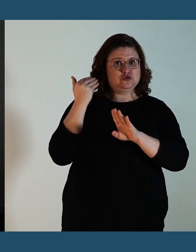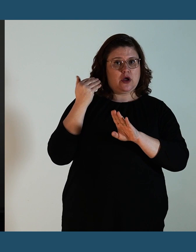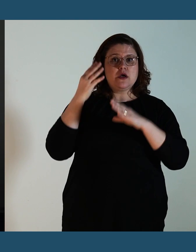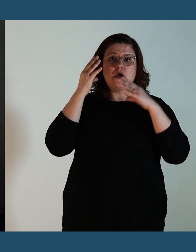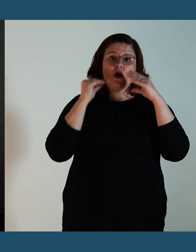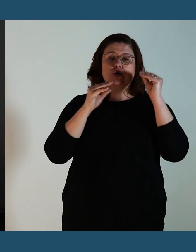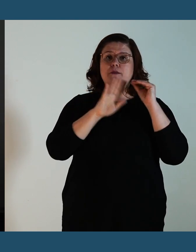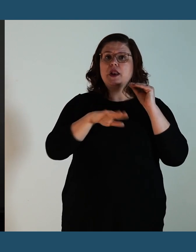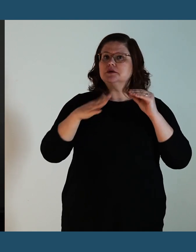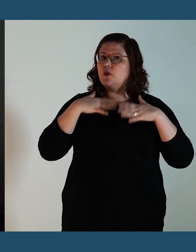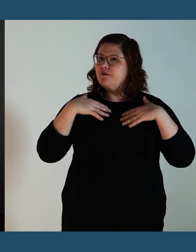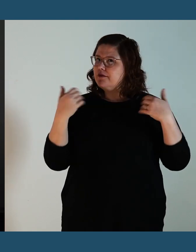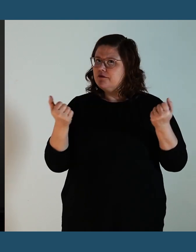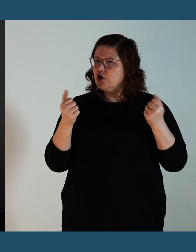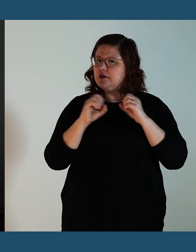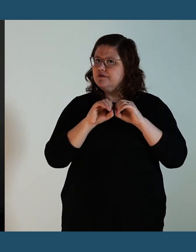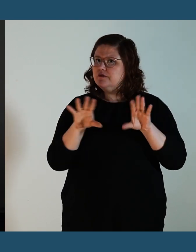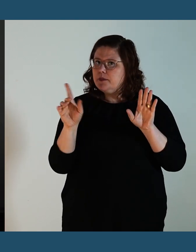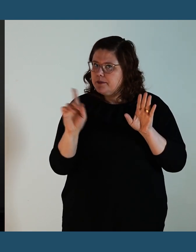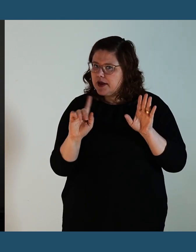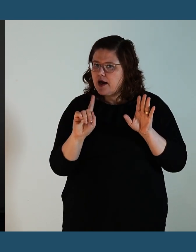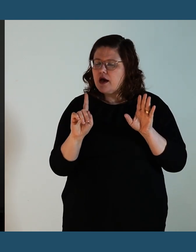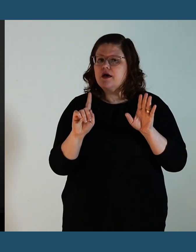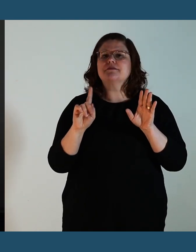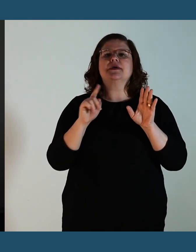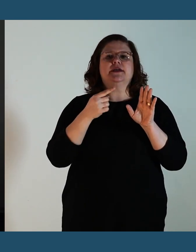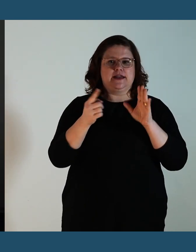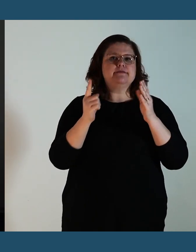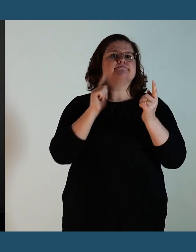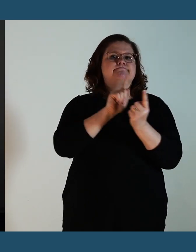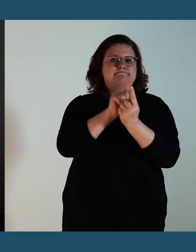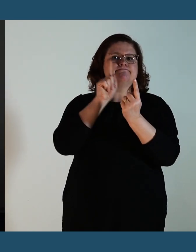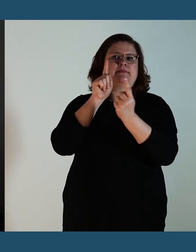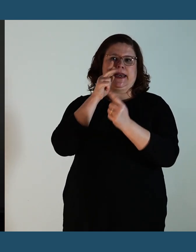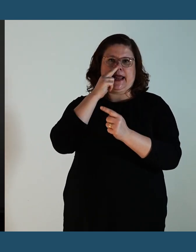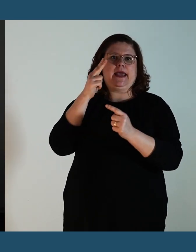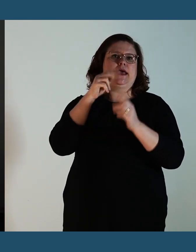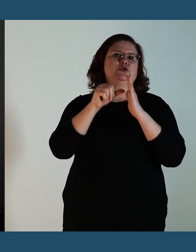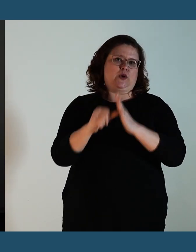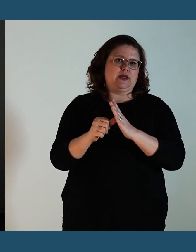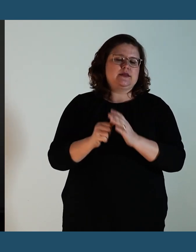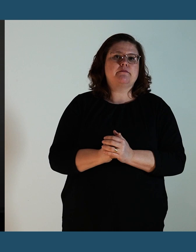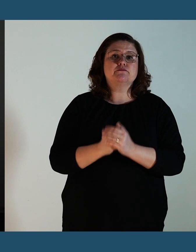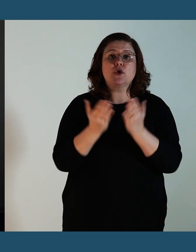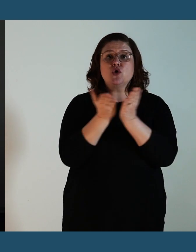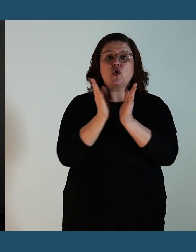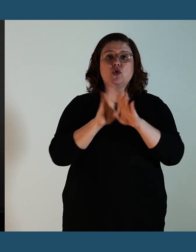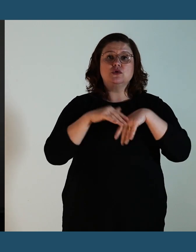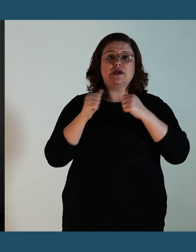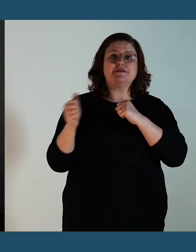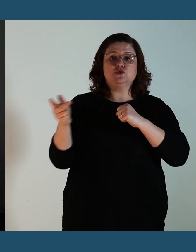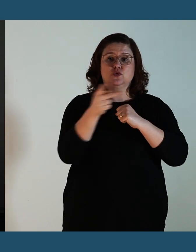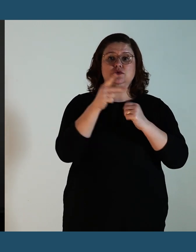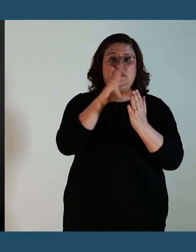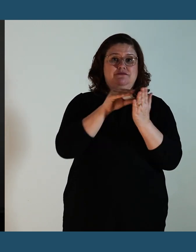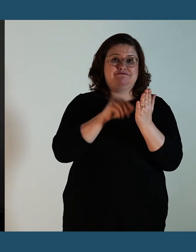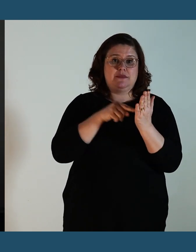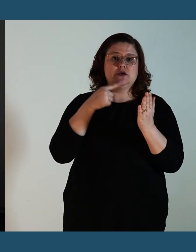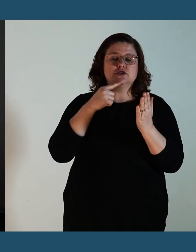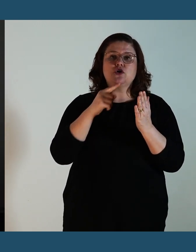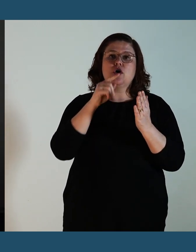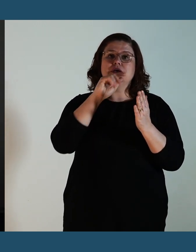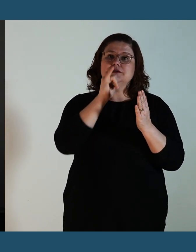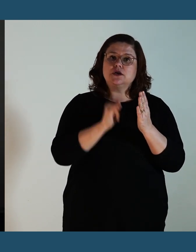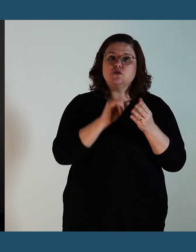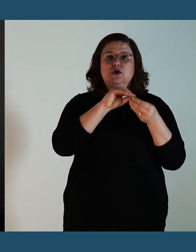Romanilasten hyvinvointia kuitenkin heikentää lasten kohtaama syrjintä. Kouluterveyskyselyn tulokset osoittavat, että seksuaali-